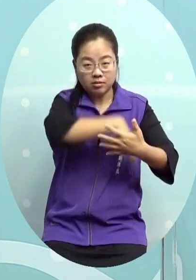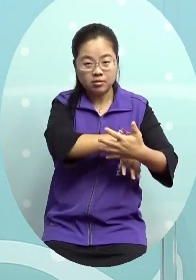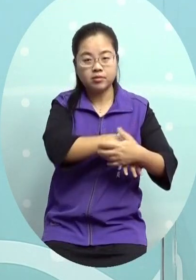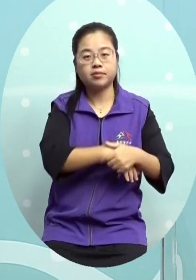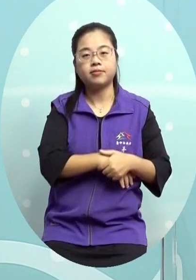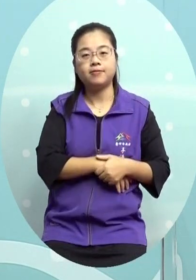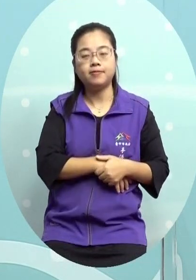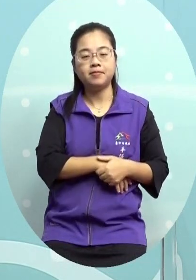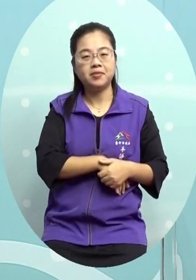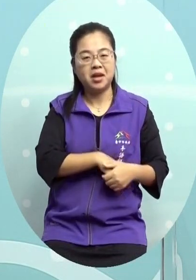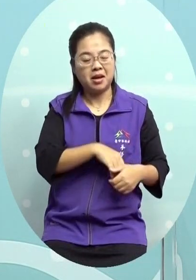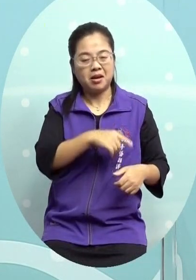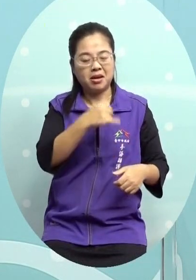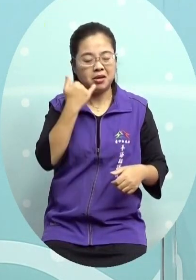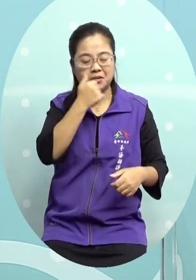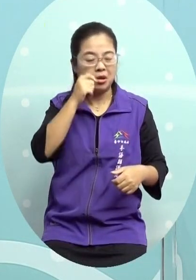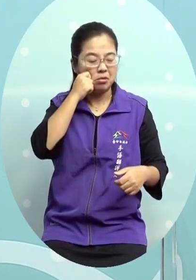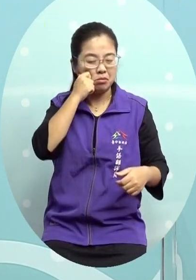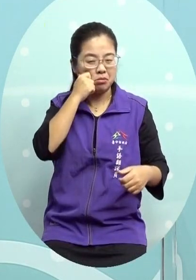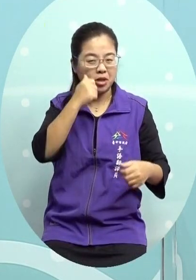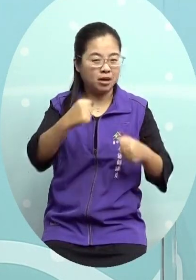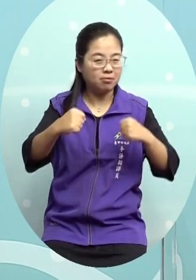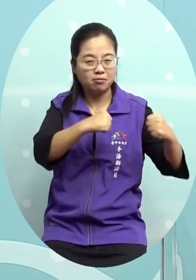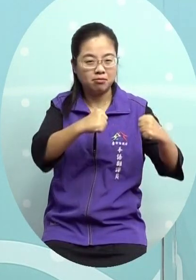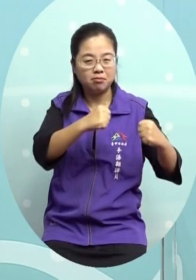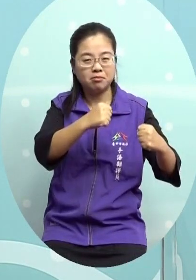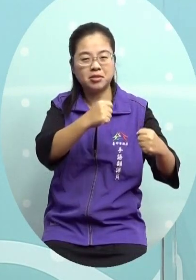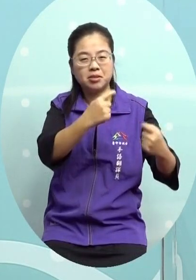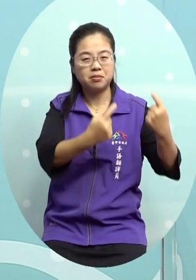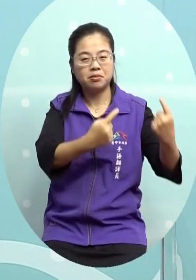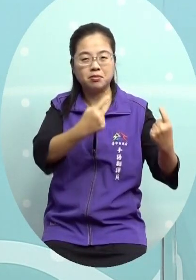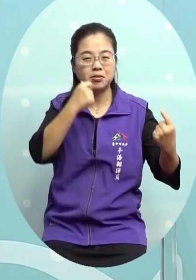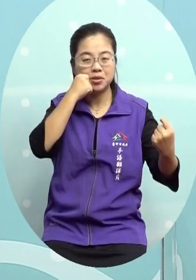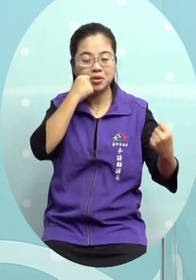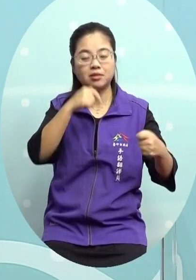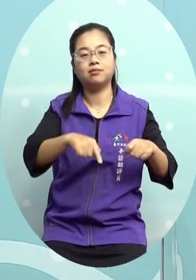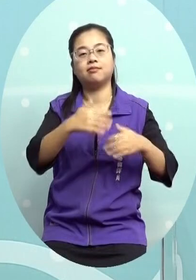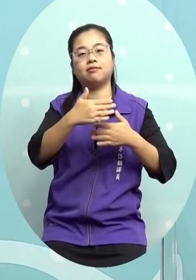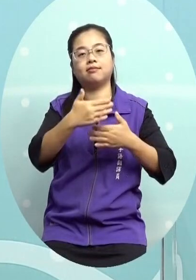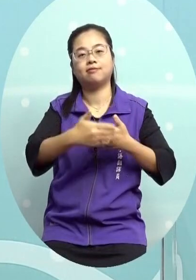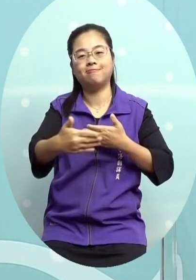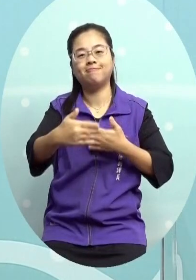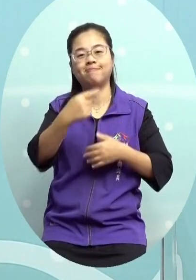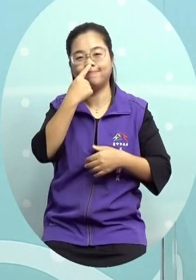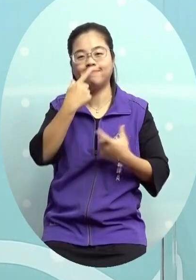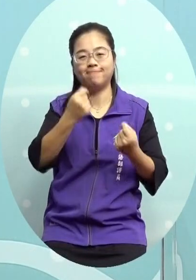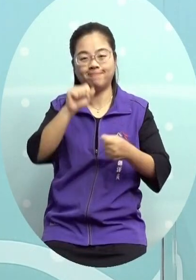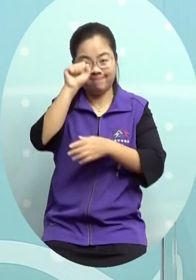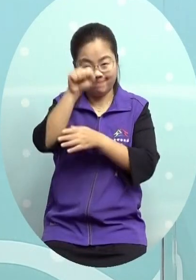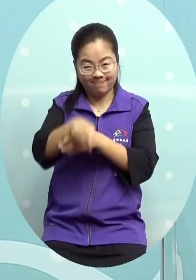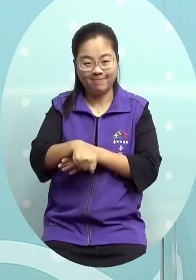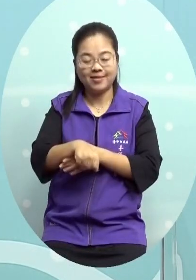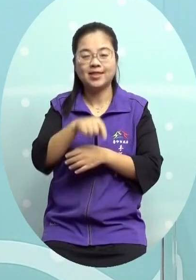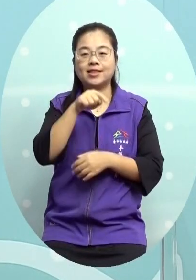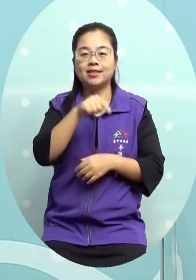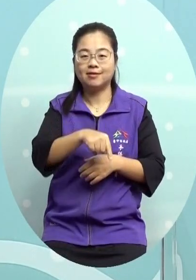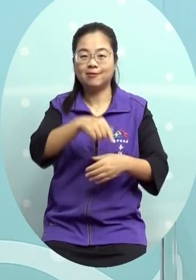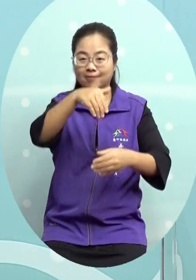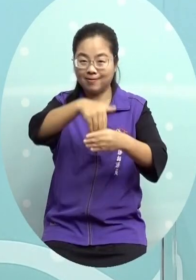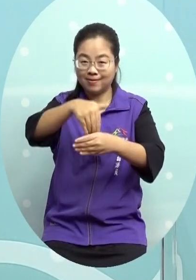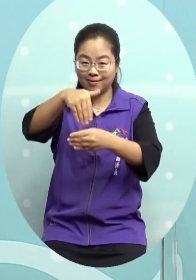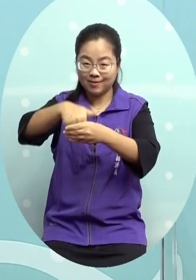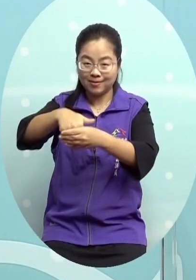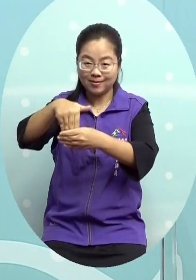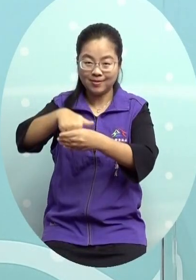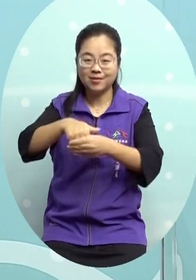让人没有什么人可以跟他相比较的。当然在这个过程里面，我还是非常认同这样子的选举文